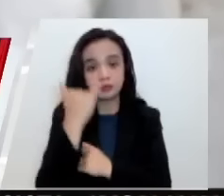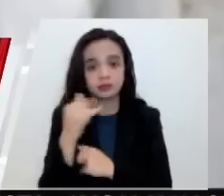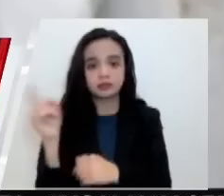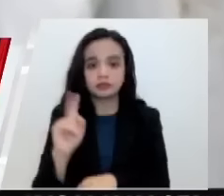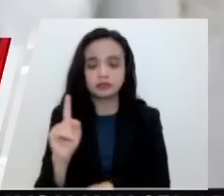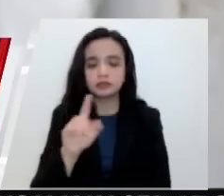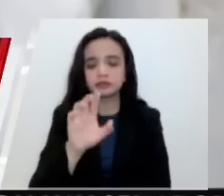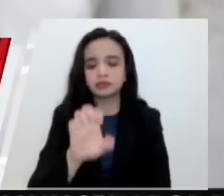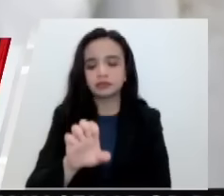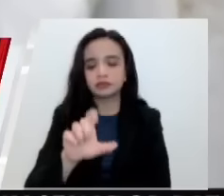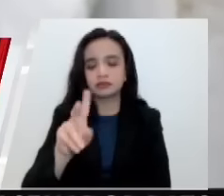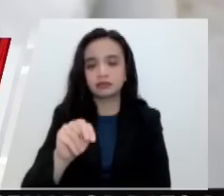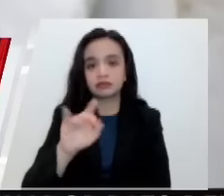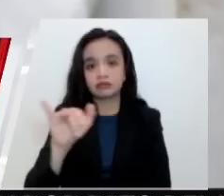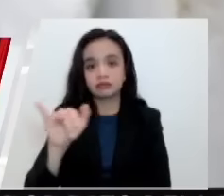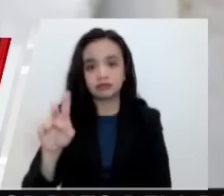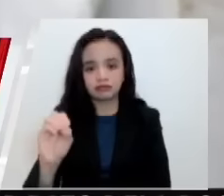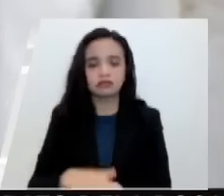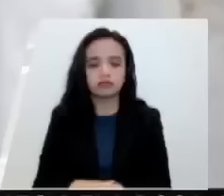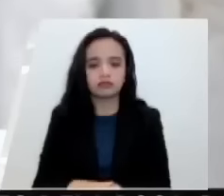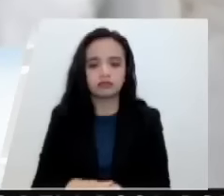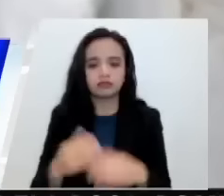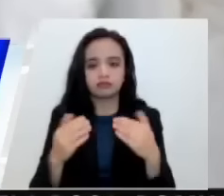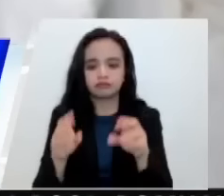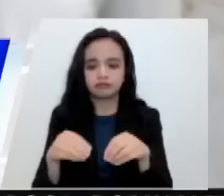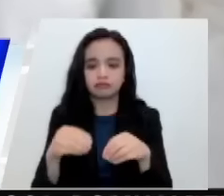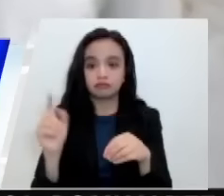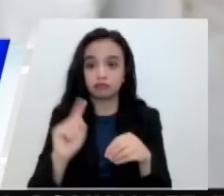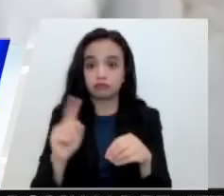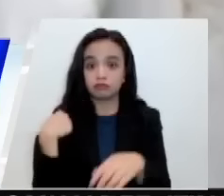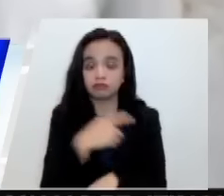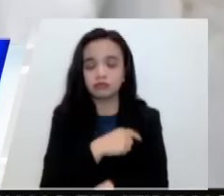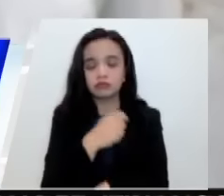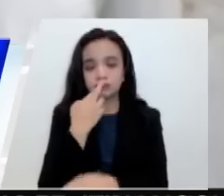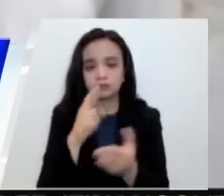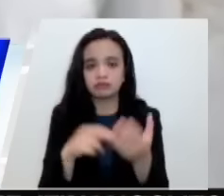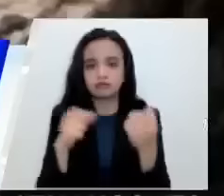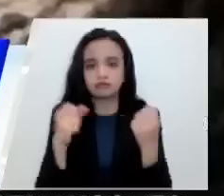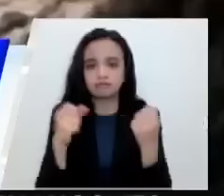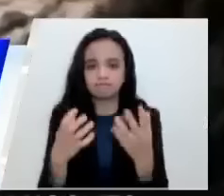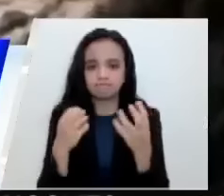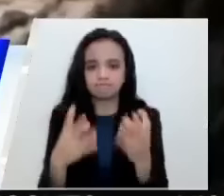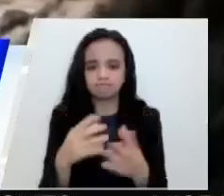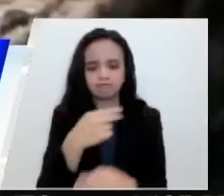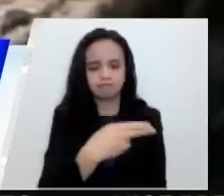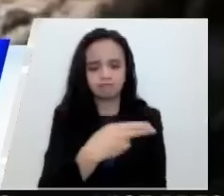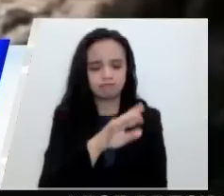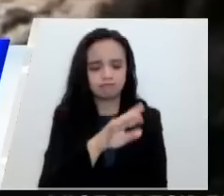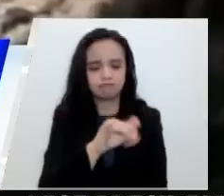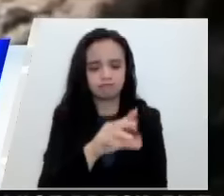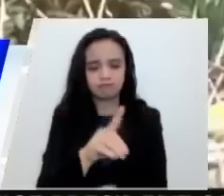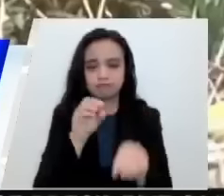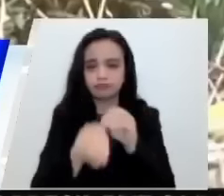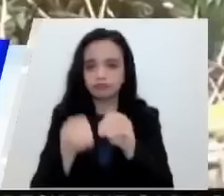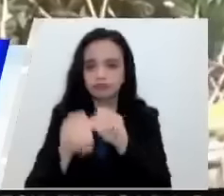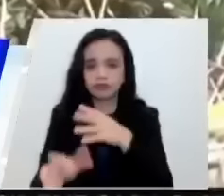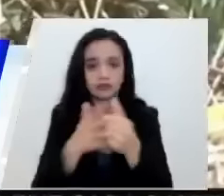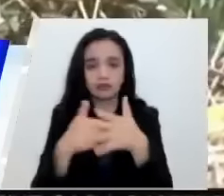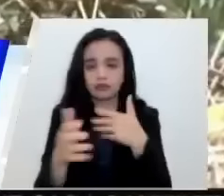binigay sa amin na report ay hindi. Mas maraming hybrid ngayon ang tinanim. Pero kahit dry spell pa lang ang nararanasan